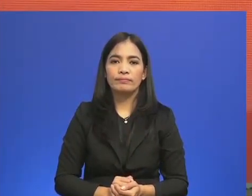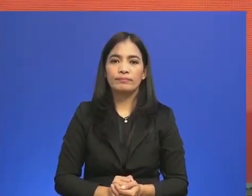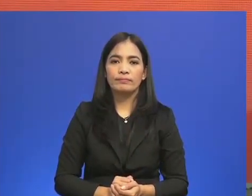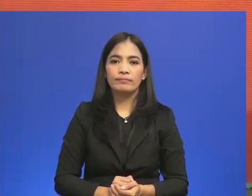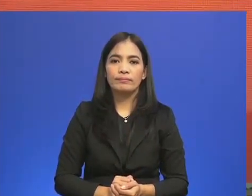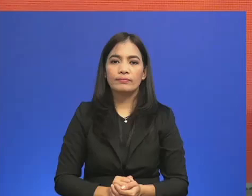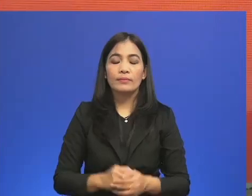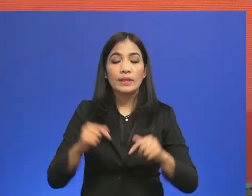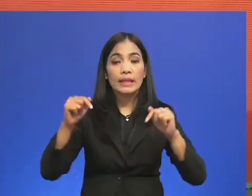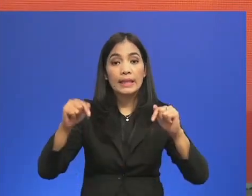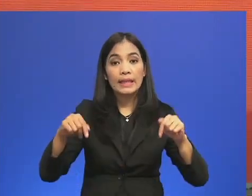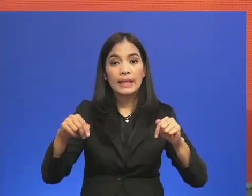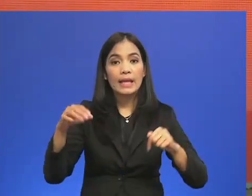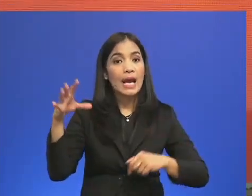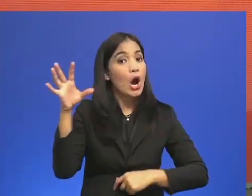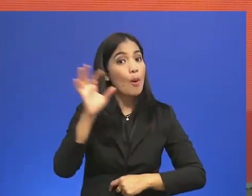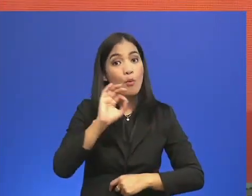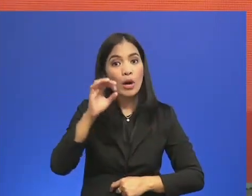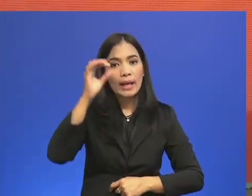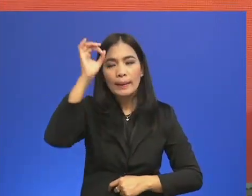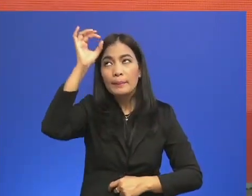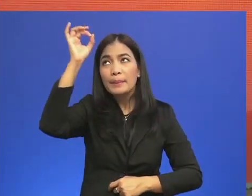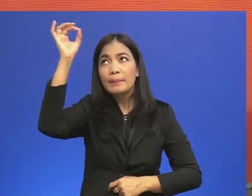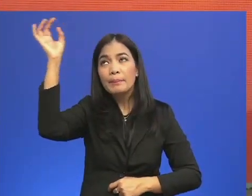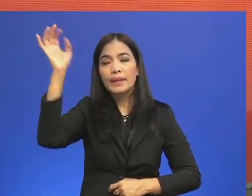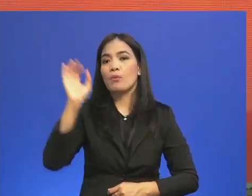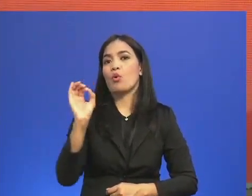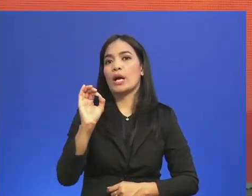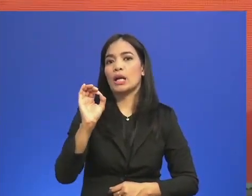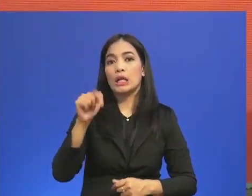bukan mimpi, ini realitas.